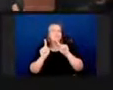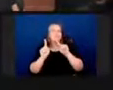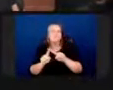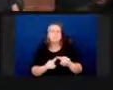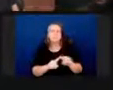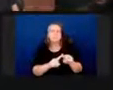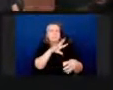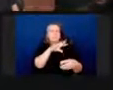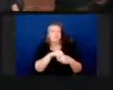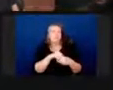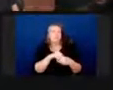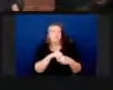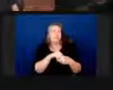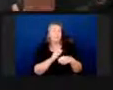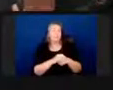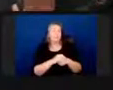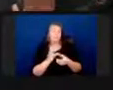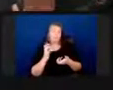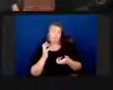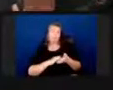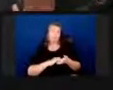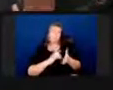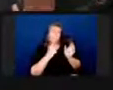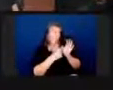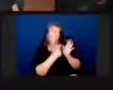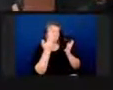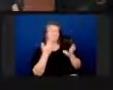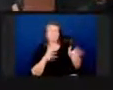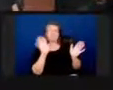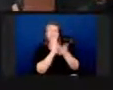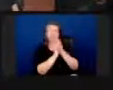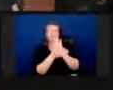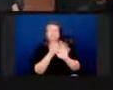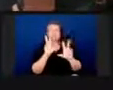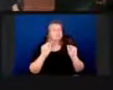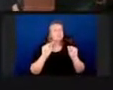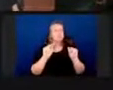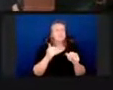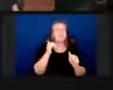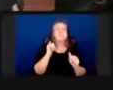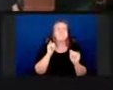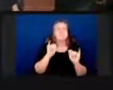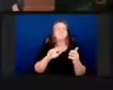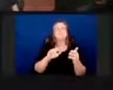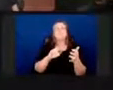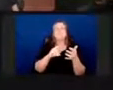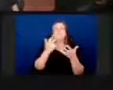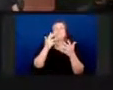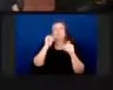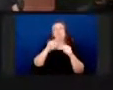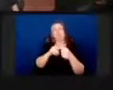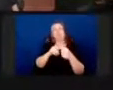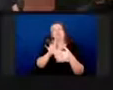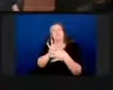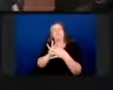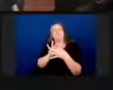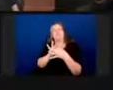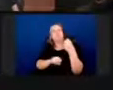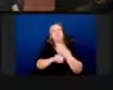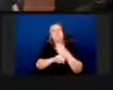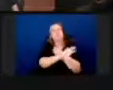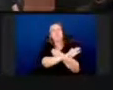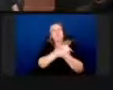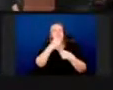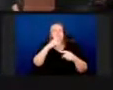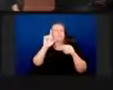wetu katika eneo mbalimbali ya kazi, kuona viwanda na kadhalika. na hii